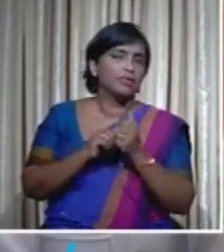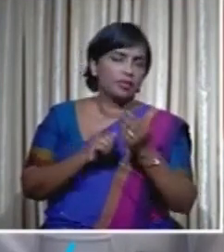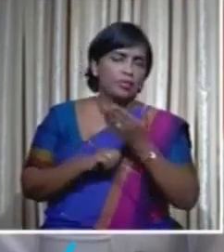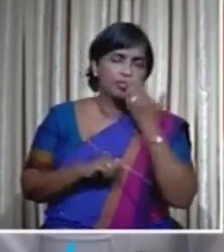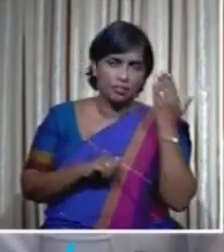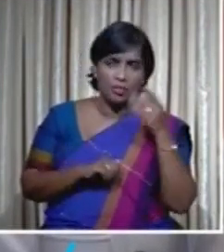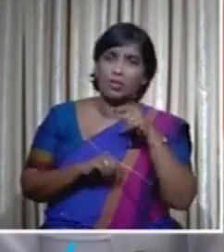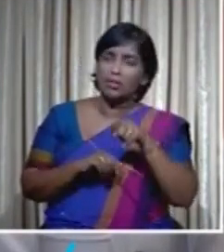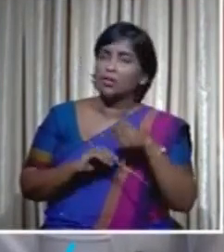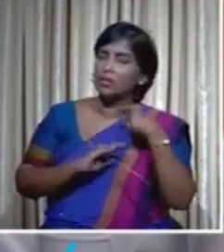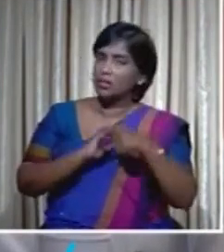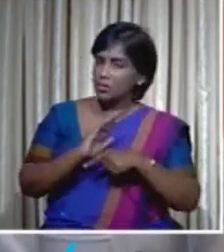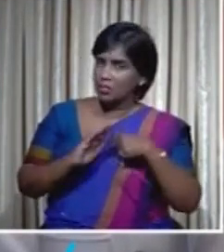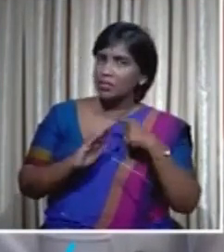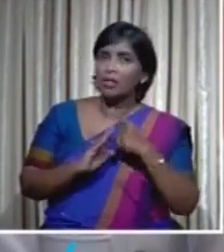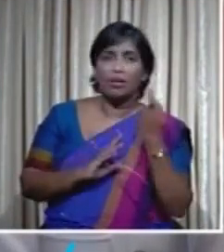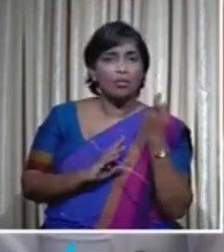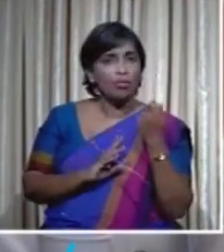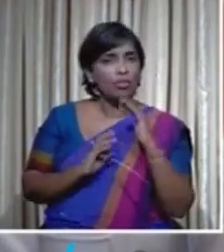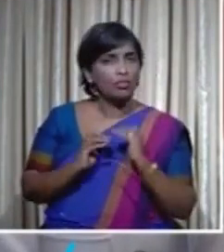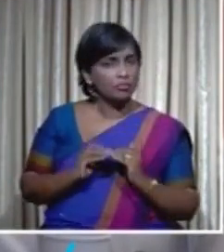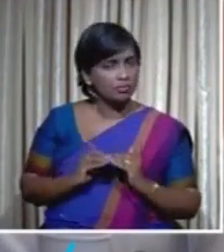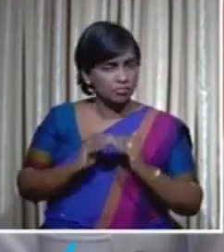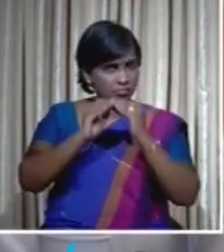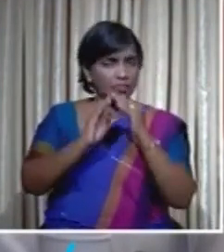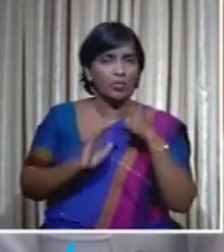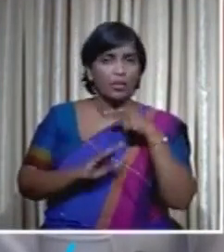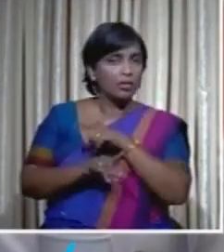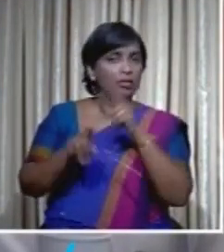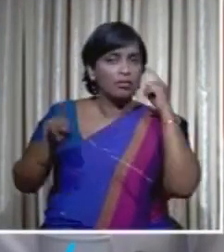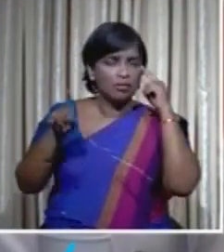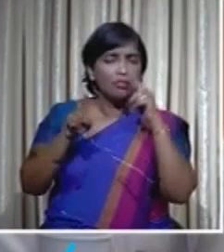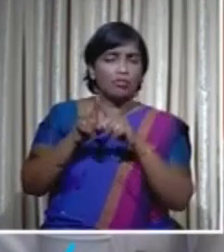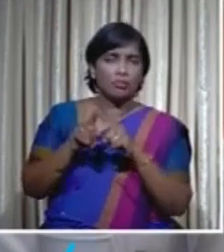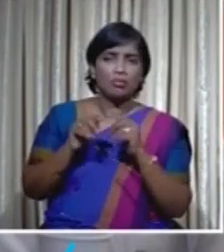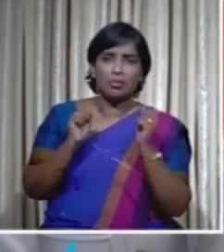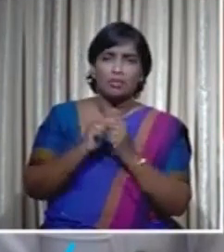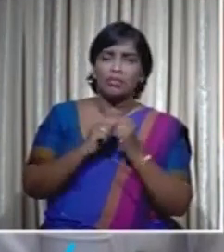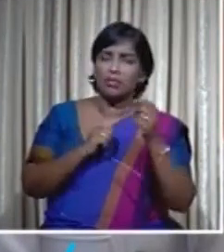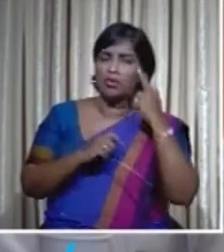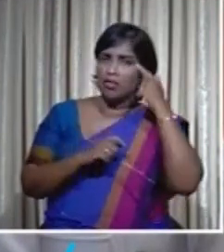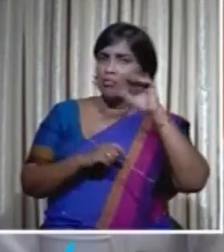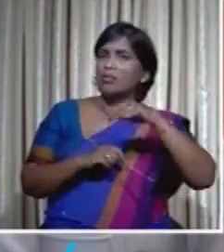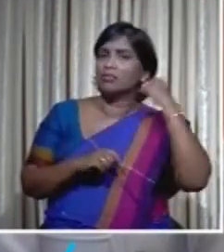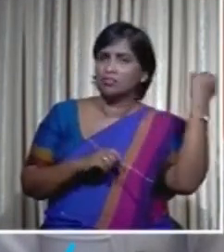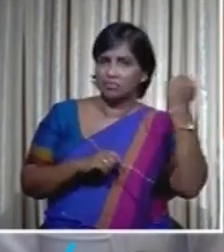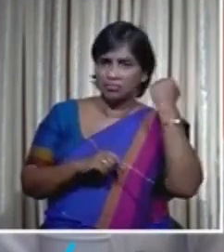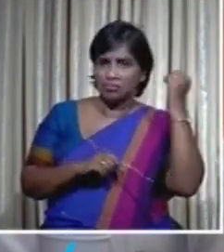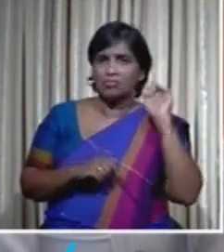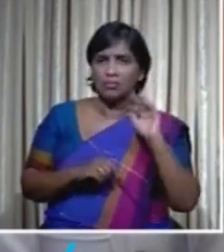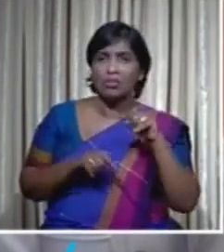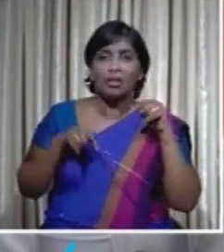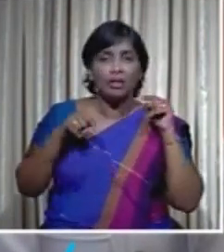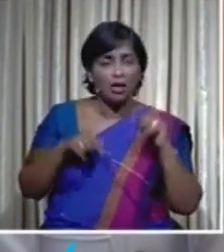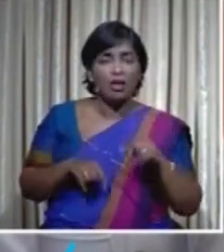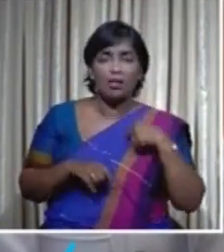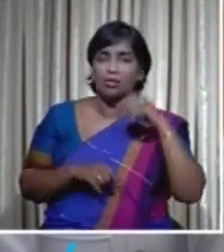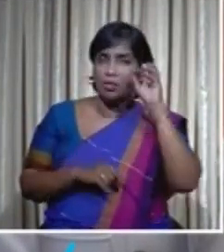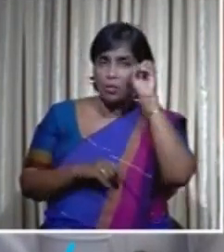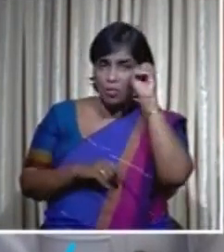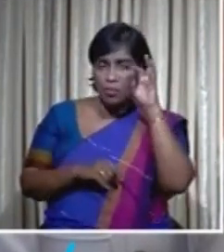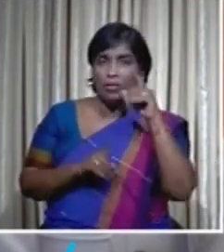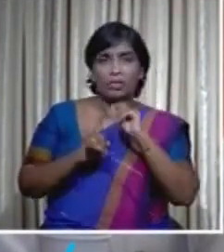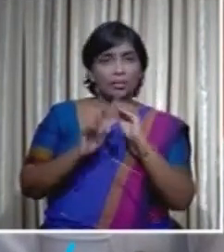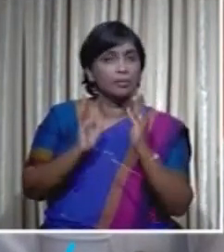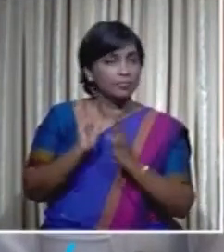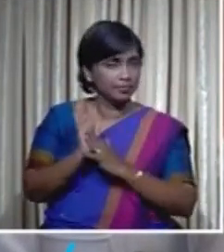கூட கட்டி வளர்க்கப்படக்கூடியது. ஆகவே தான் நான் இந்த இடத்திலே அந்த விடயத்தை பதிவு செய்கிறேன். இன்று கூட காலை கௌரவ பிரதம அமைச்சர் அவர்களே,